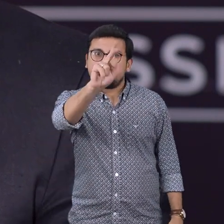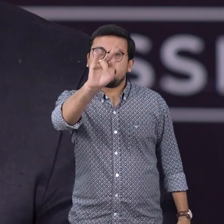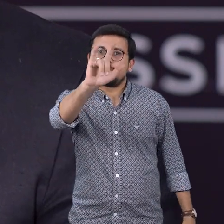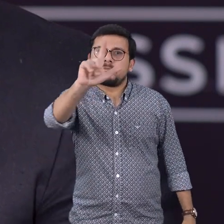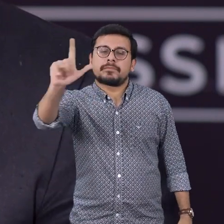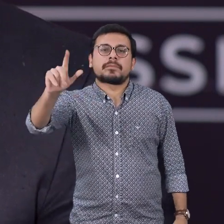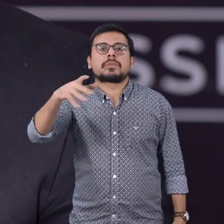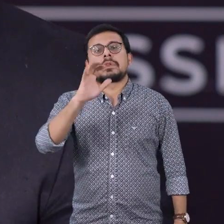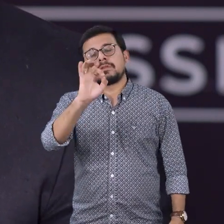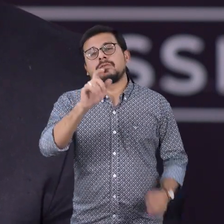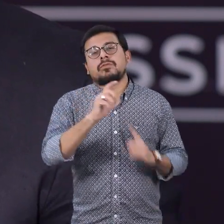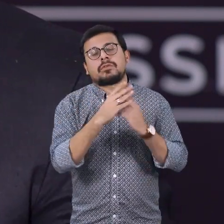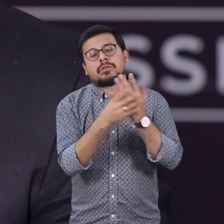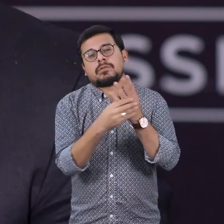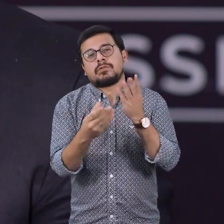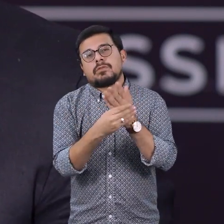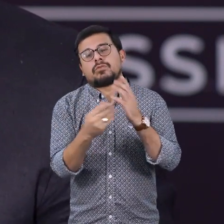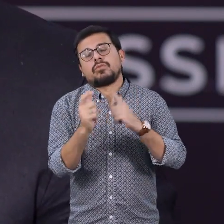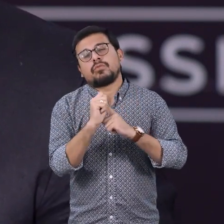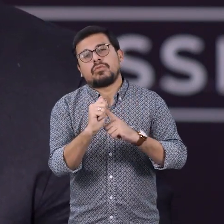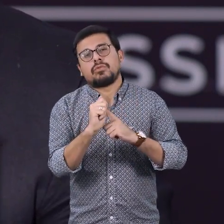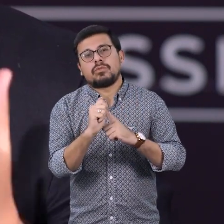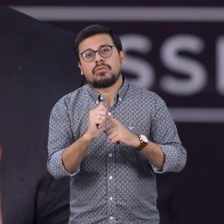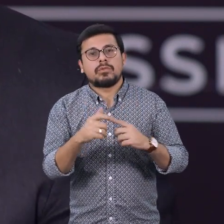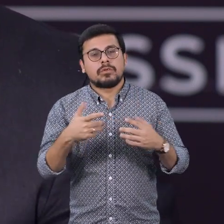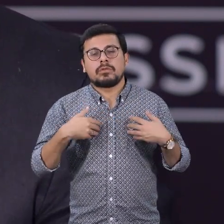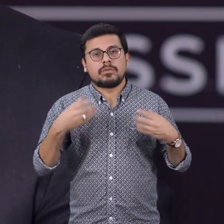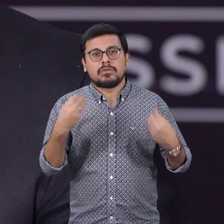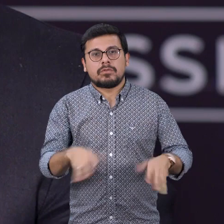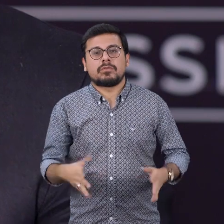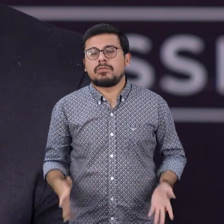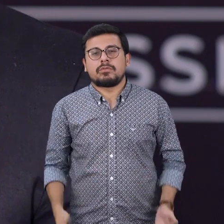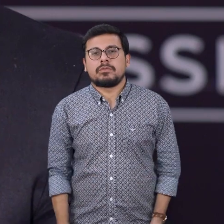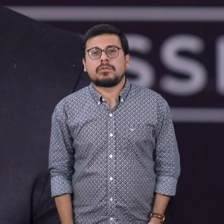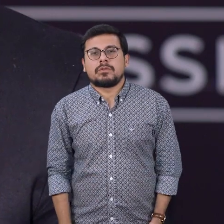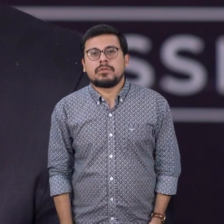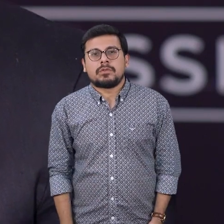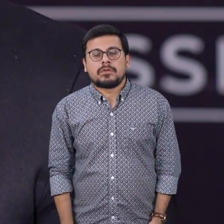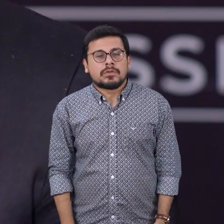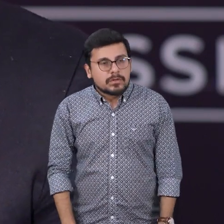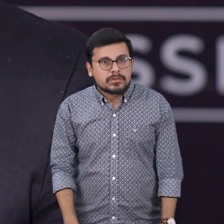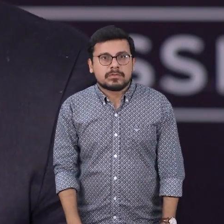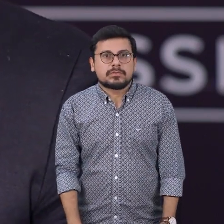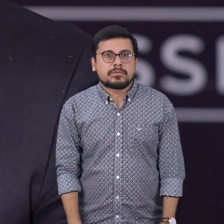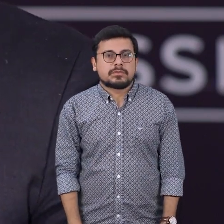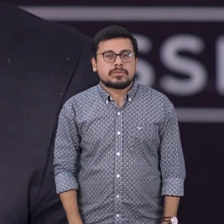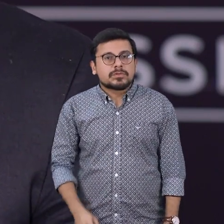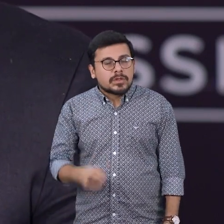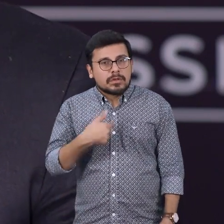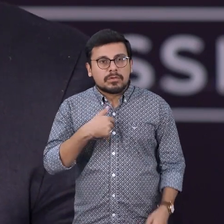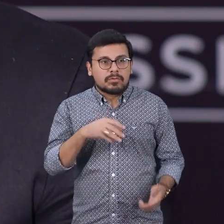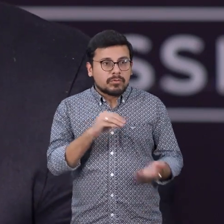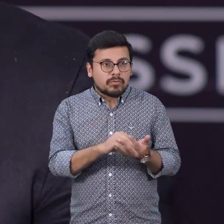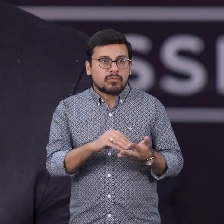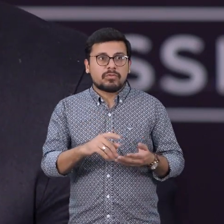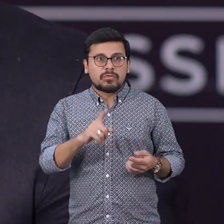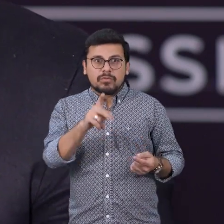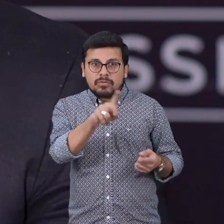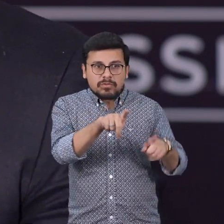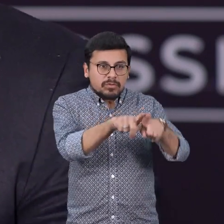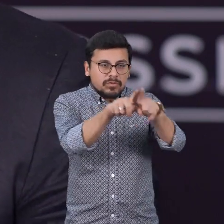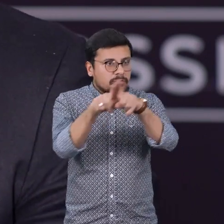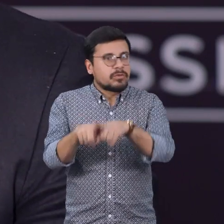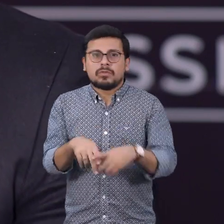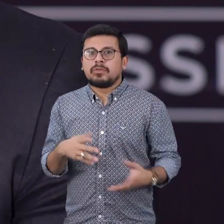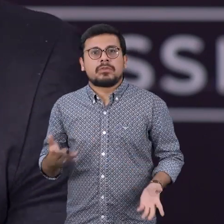بھی یہاں پر آنے کا کوئی مقصد نہیں. ہر بندہ کوئی چھوٹا کام کر رہا ہے, کوئی بڑا کر رہا ہے, کام ہر کسی نے کر کے جانا ہے. صرف ہم